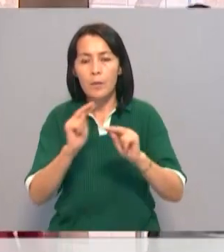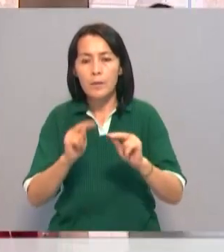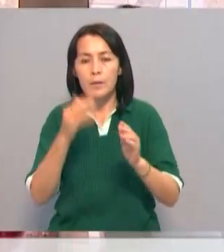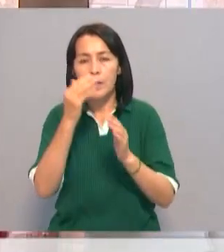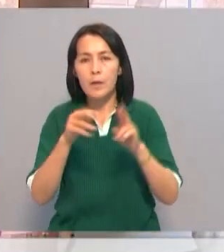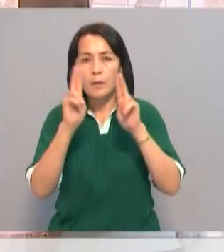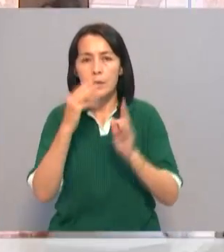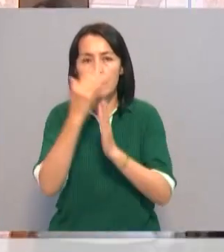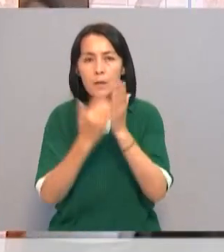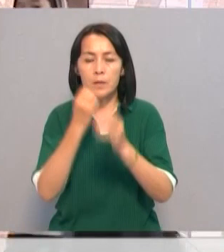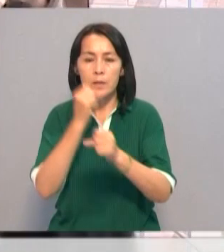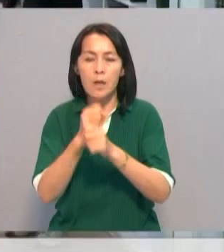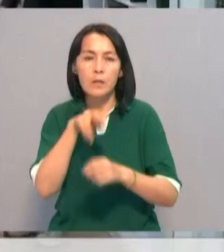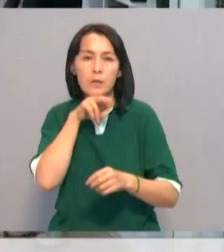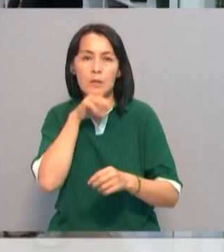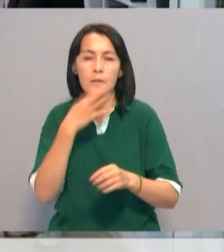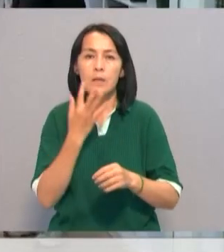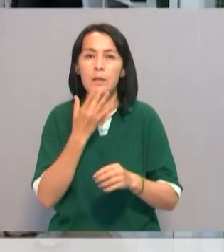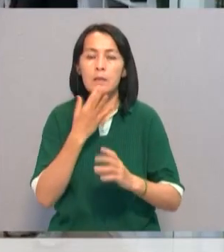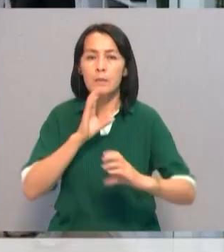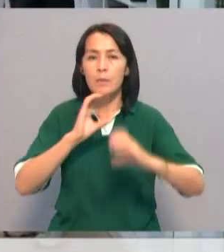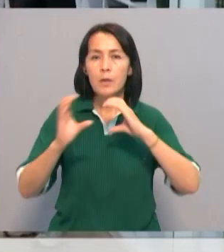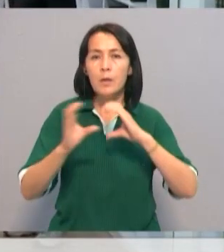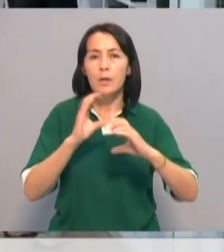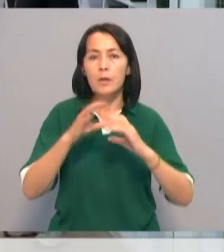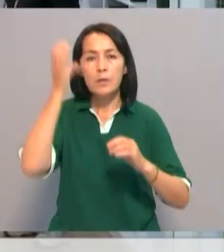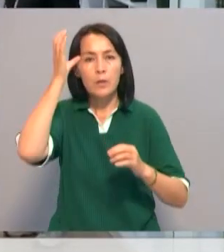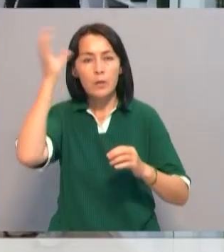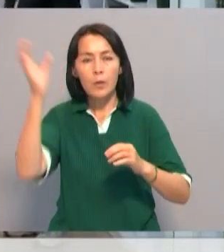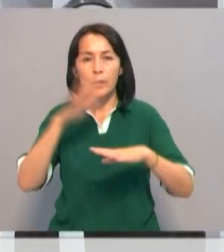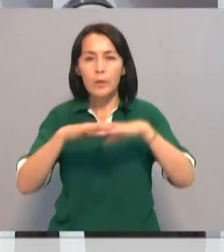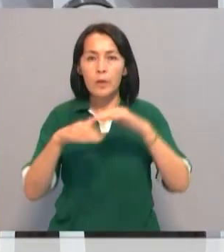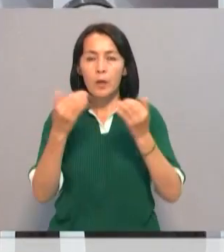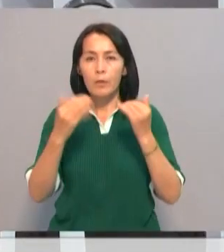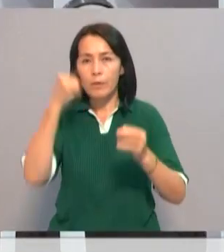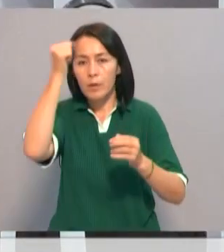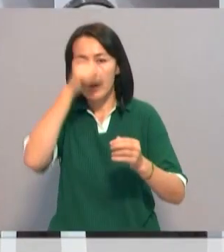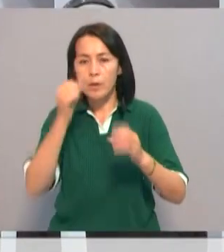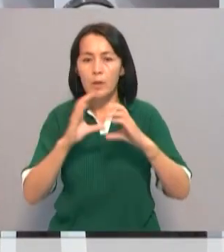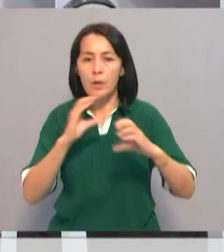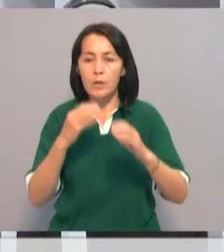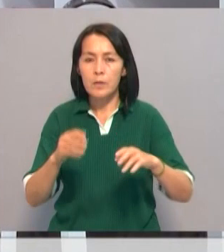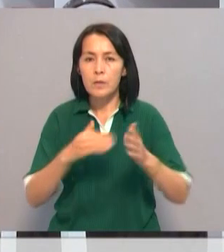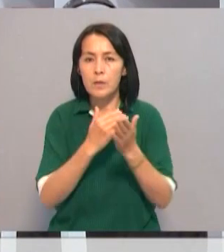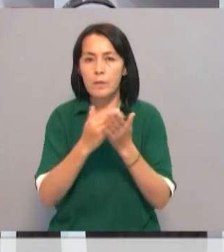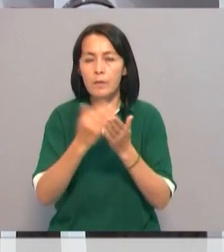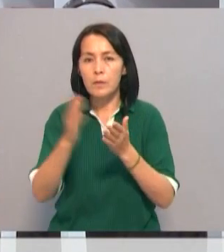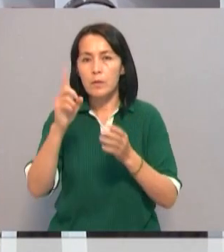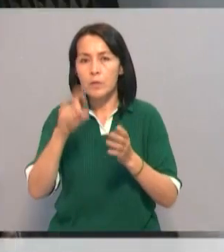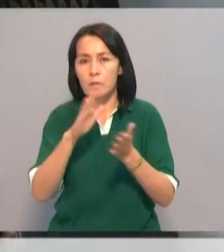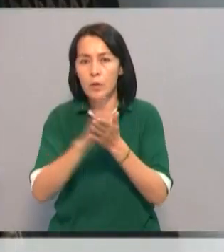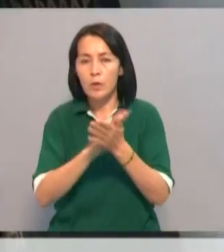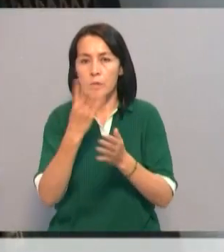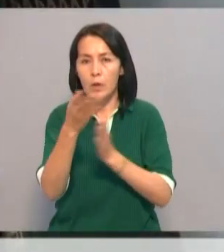по стандарту, разработанному Сеульским национальным университетом науки и технологий. В этом году институт выделил 100 грантов по